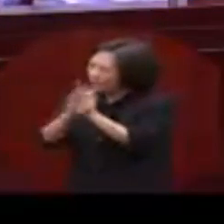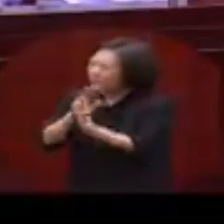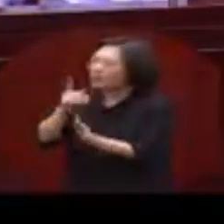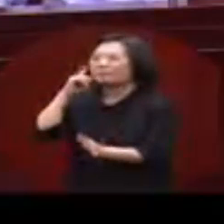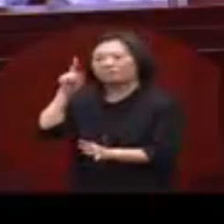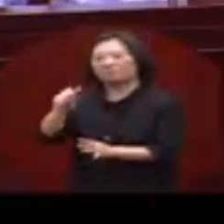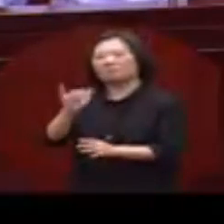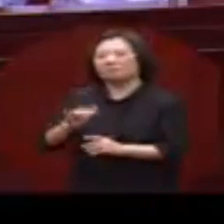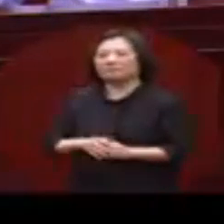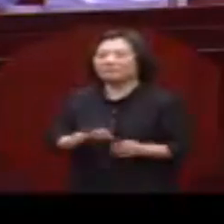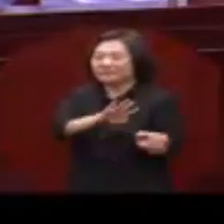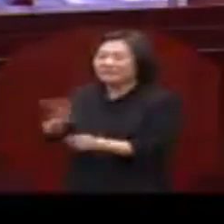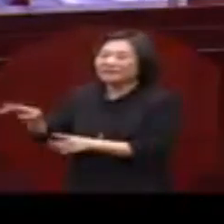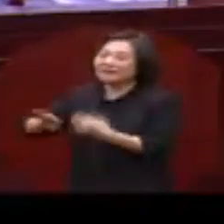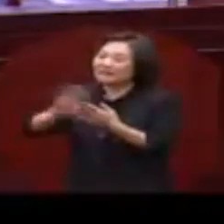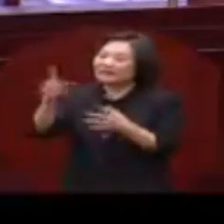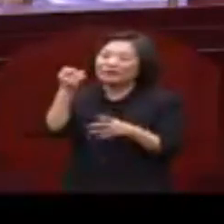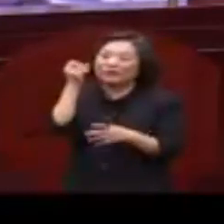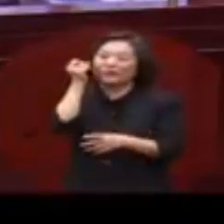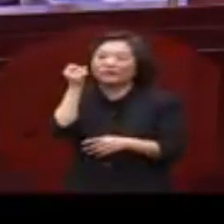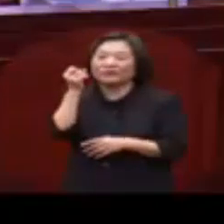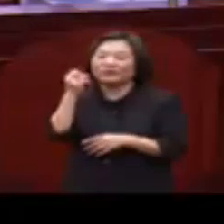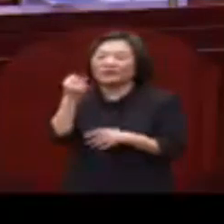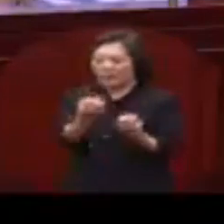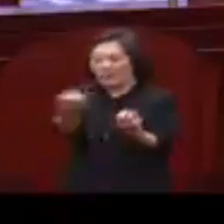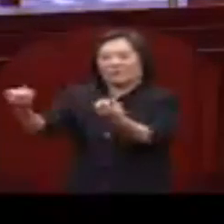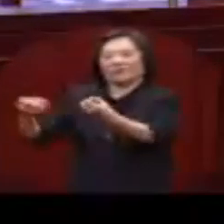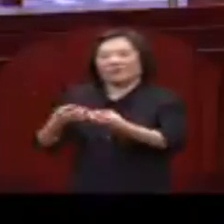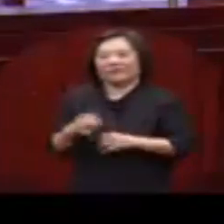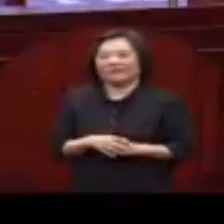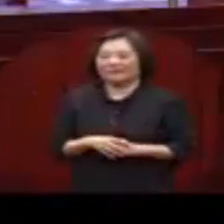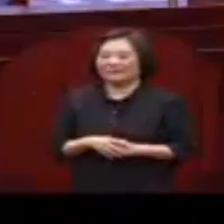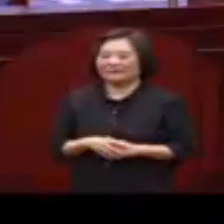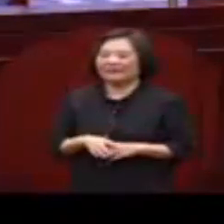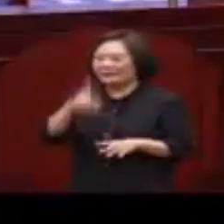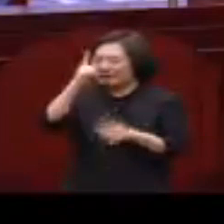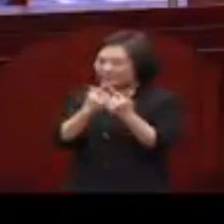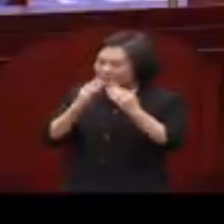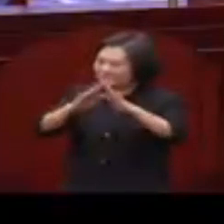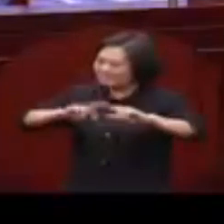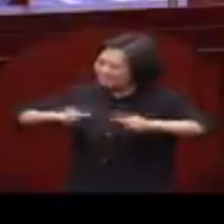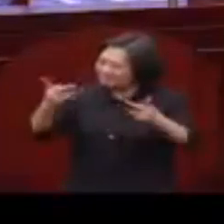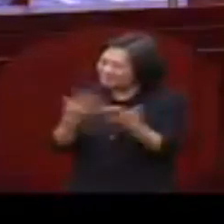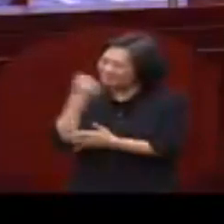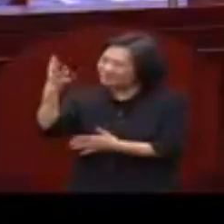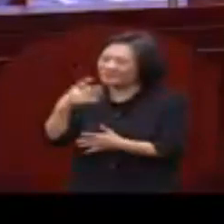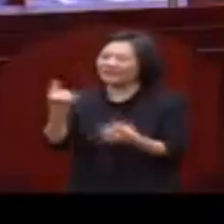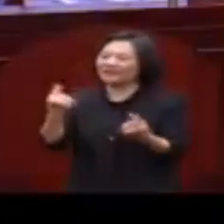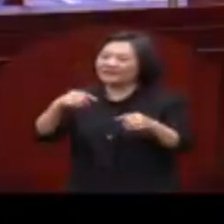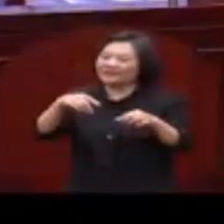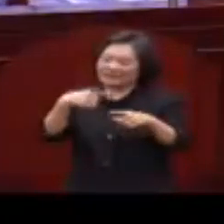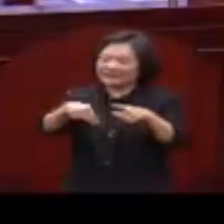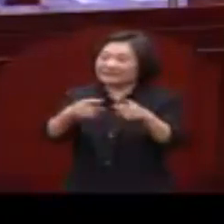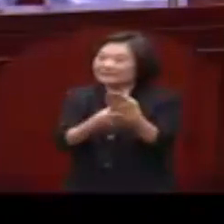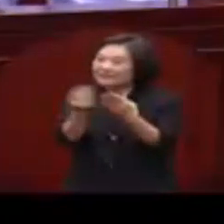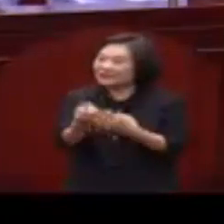台北花系列哦，这是这样的，我们也希望说台北变成一个比较漂亮的城市哦，像插花展哦，我们这个大